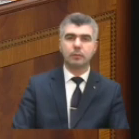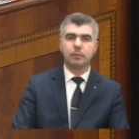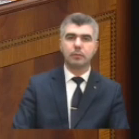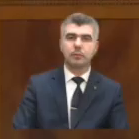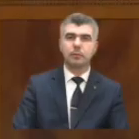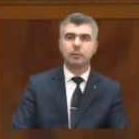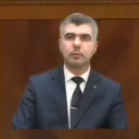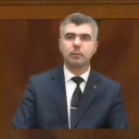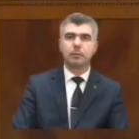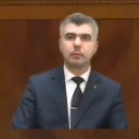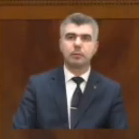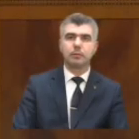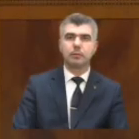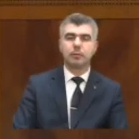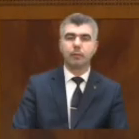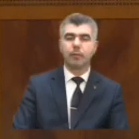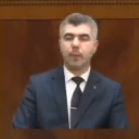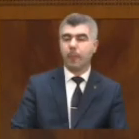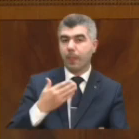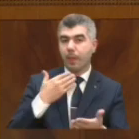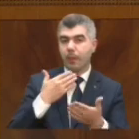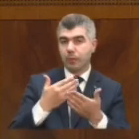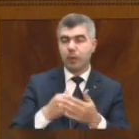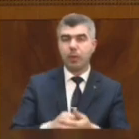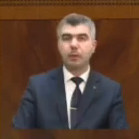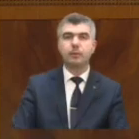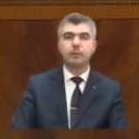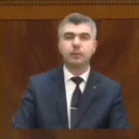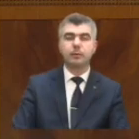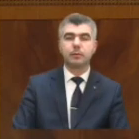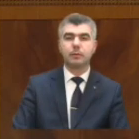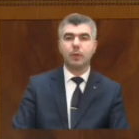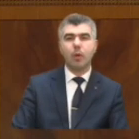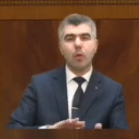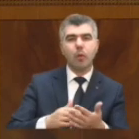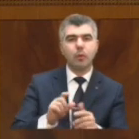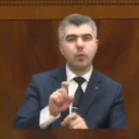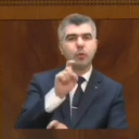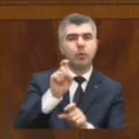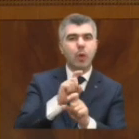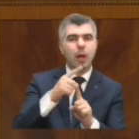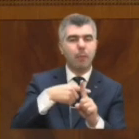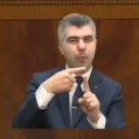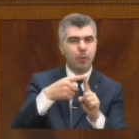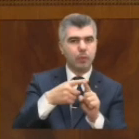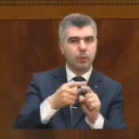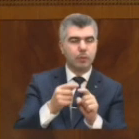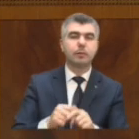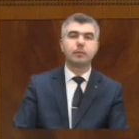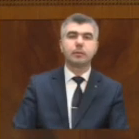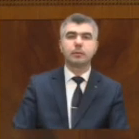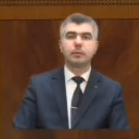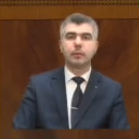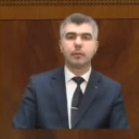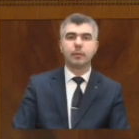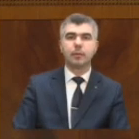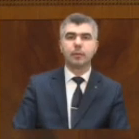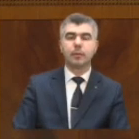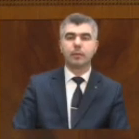تفضلوا. السيد الوزير، شكرا جزيلا على هذه التدخلات الهامة، وبغيت الى